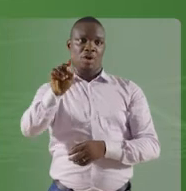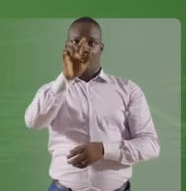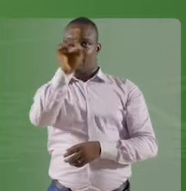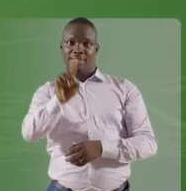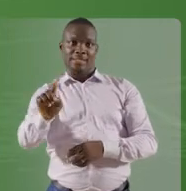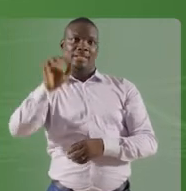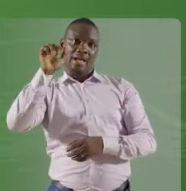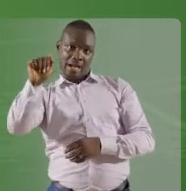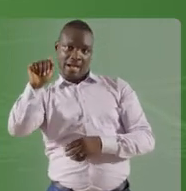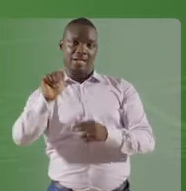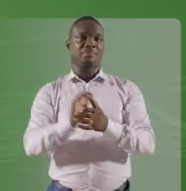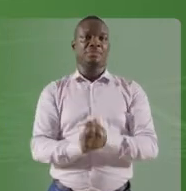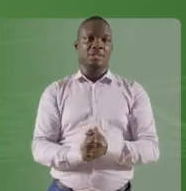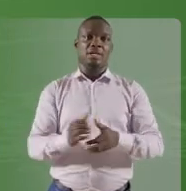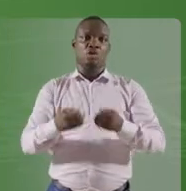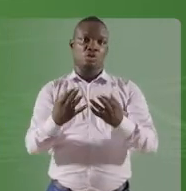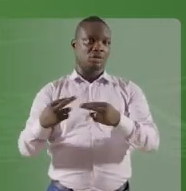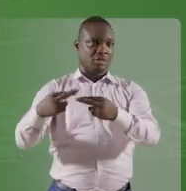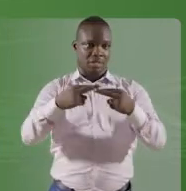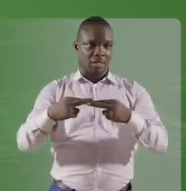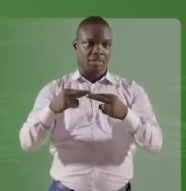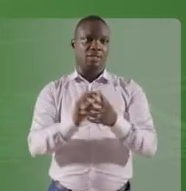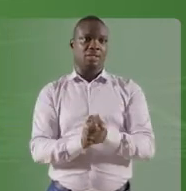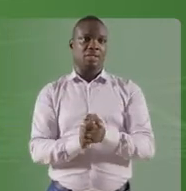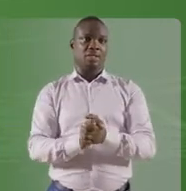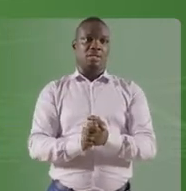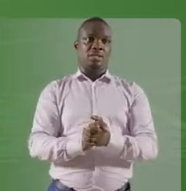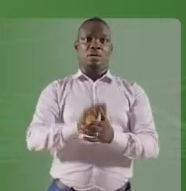rapport module de ZC moins ZA